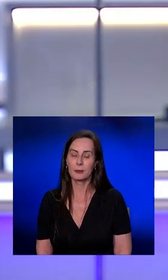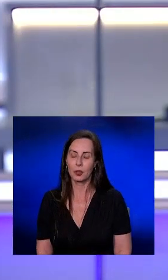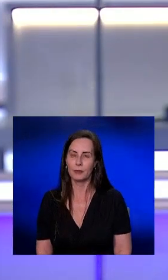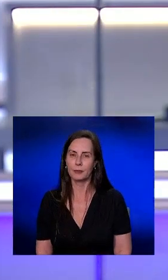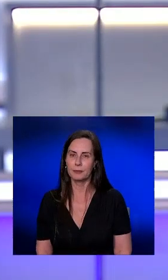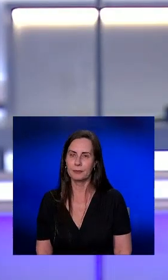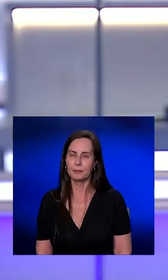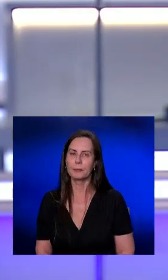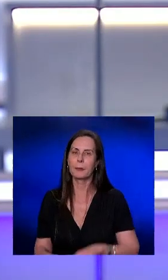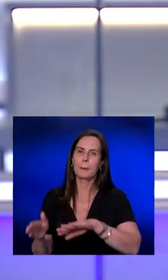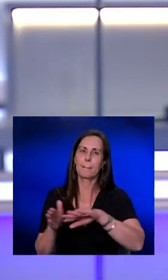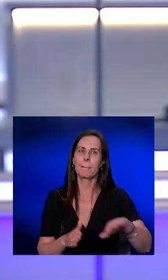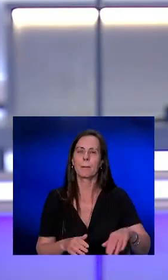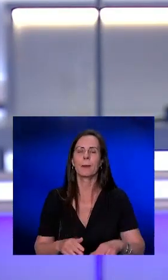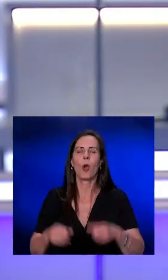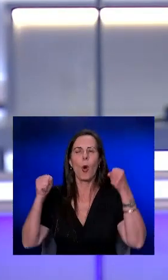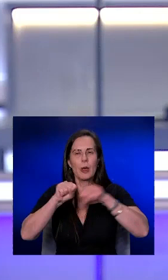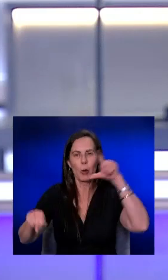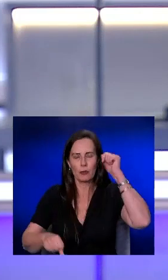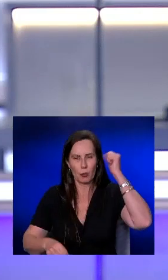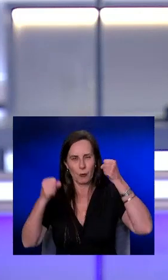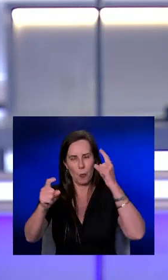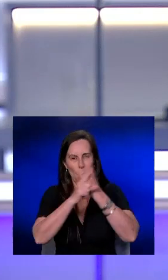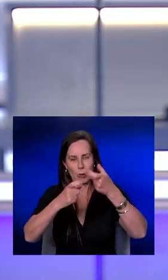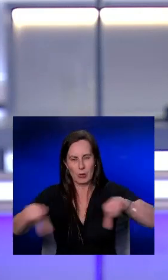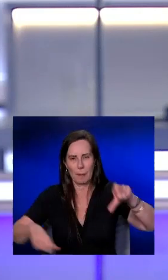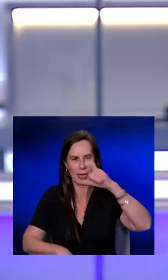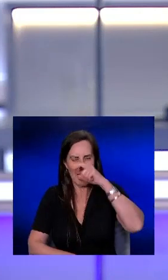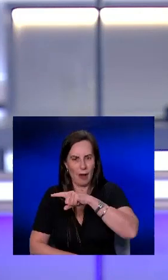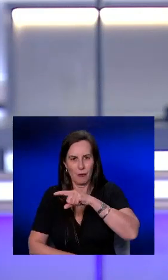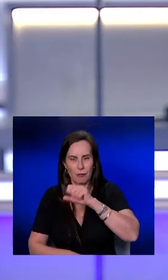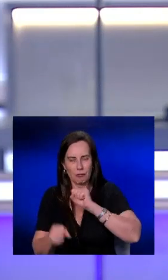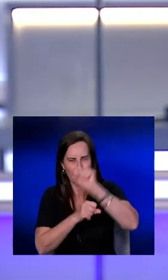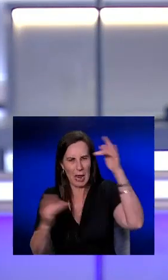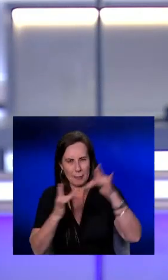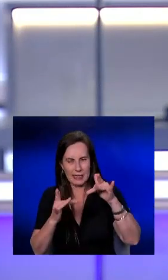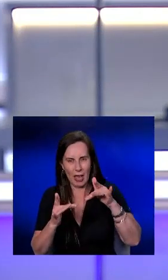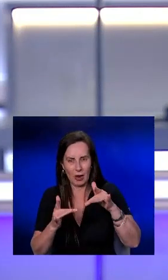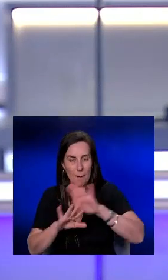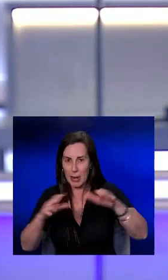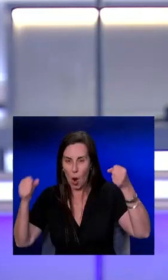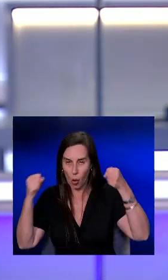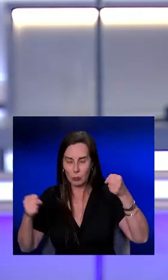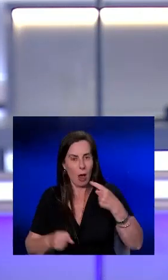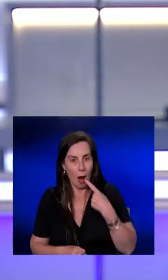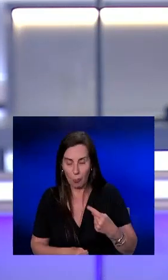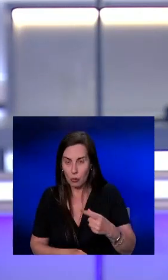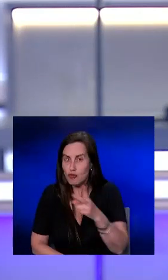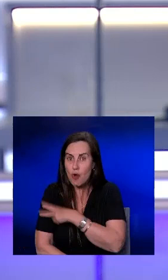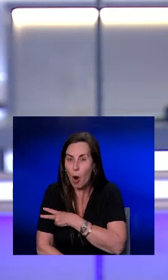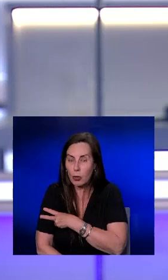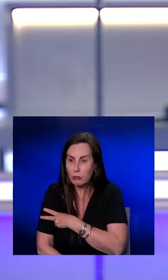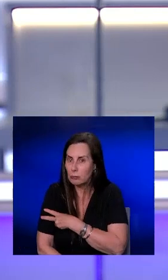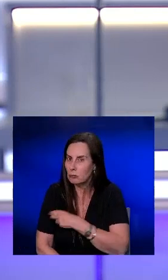נושא אחר, אוהדי הפועל תל אביב שהפגינו אתמול מול אצטדיון בלומפילד במחאה על המשחק שמתקיים בלי אוהדים, טענו ששוטרים נהגו